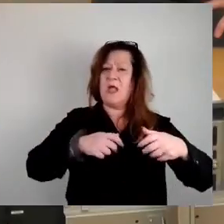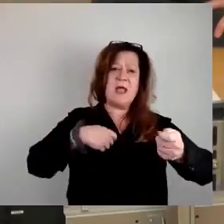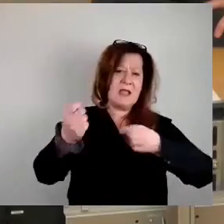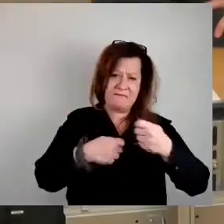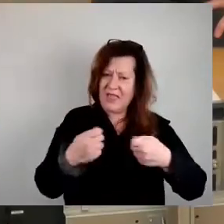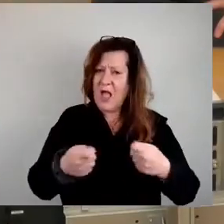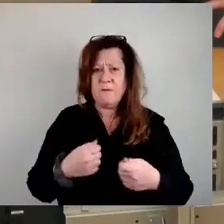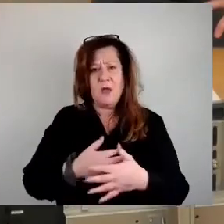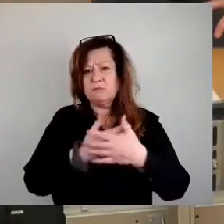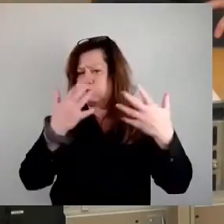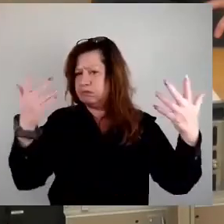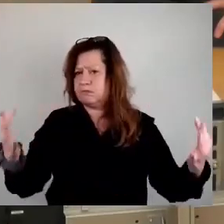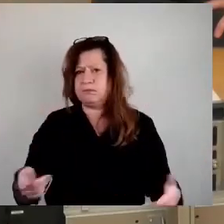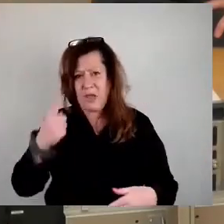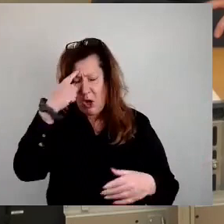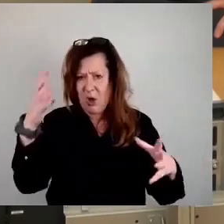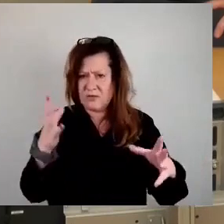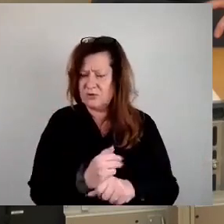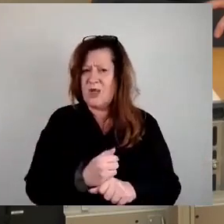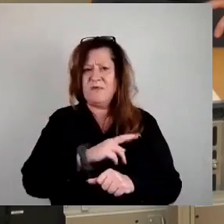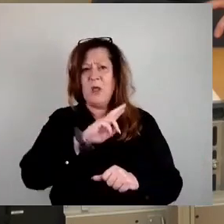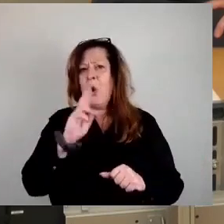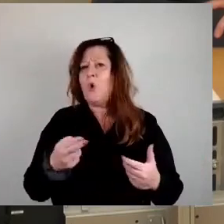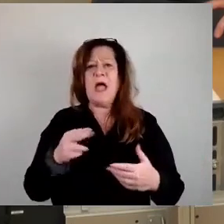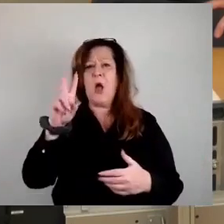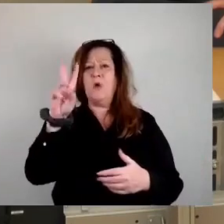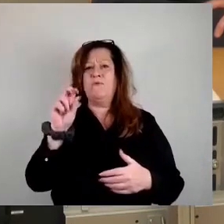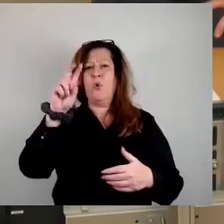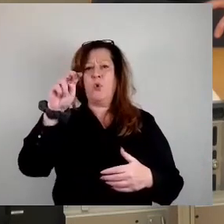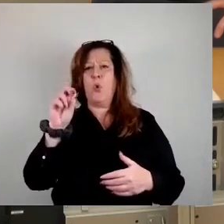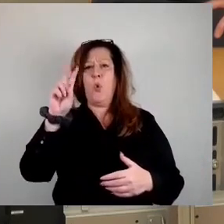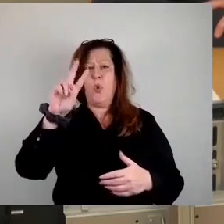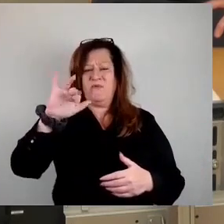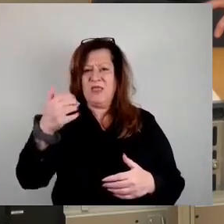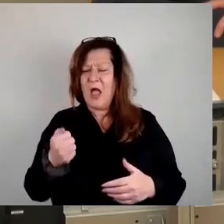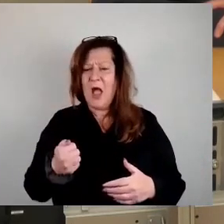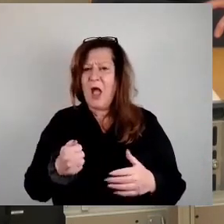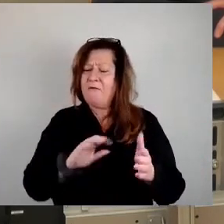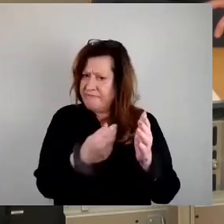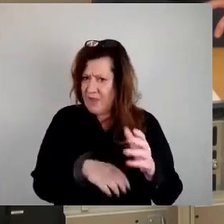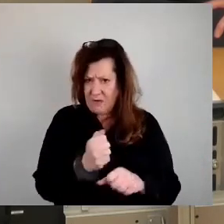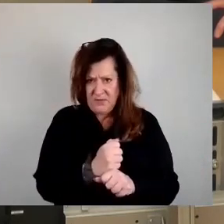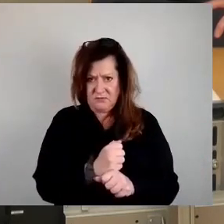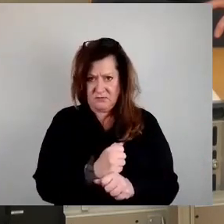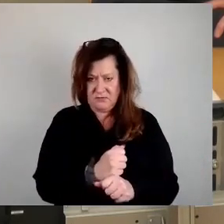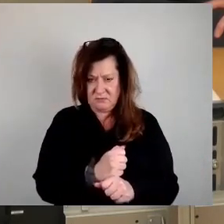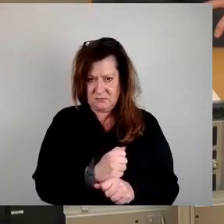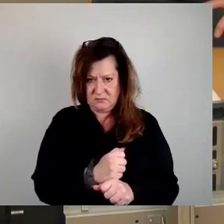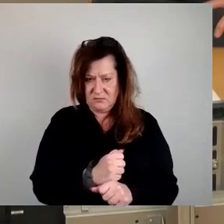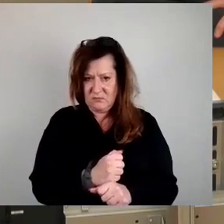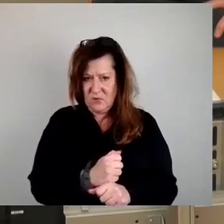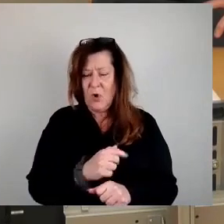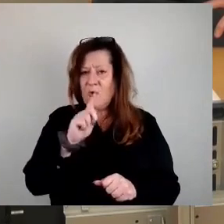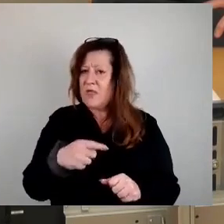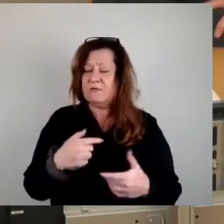ich, Genossenschaften, von mir aus auch die Vonovia, muss mit all denen Verträge machen, damit sie dann sagen kann, ja, wir sind hier für Ort, wir